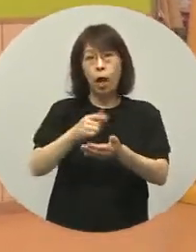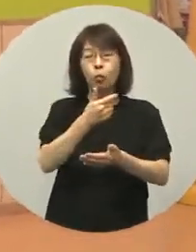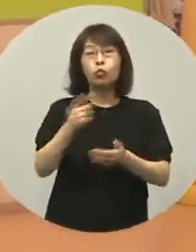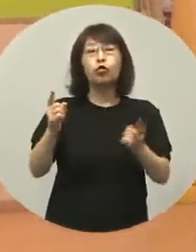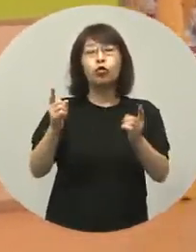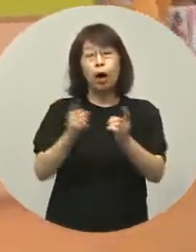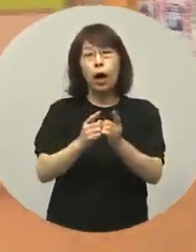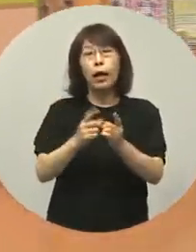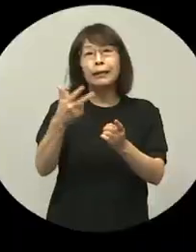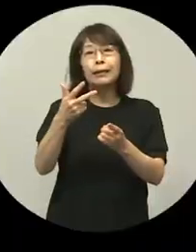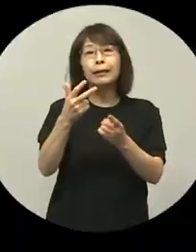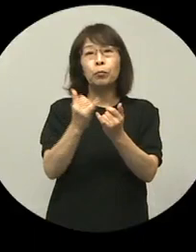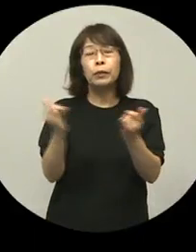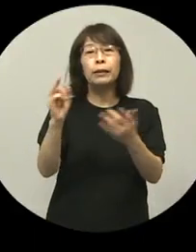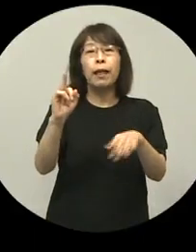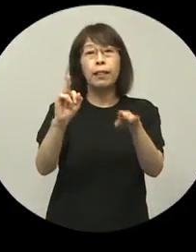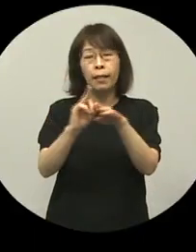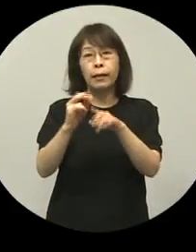民センターにやってきました。